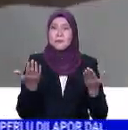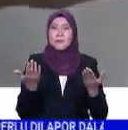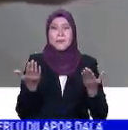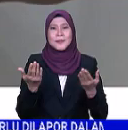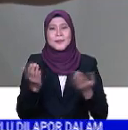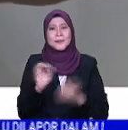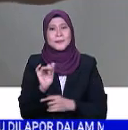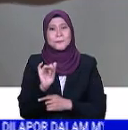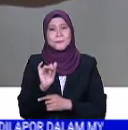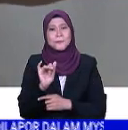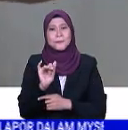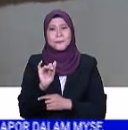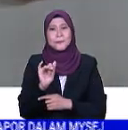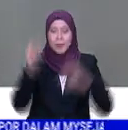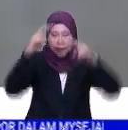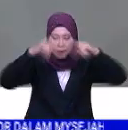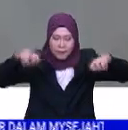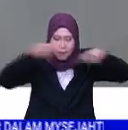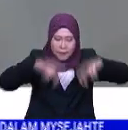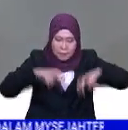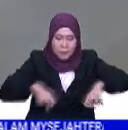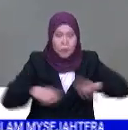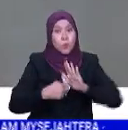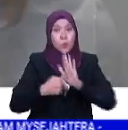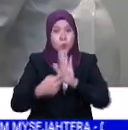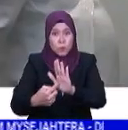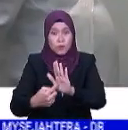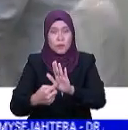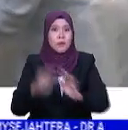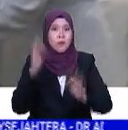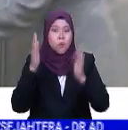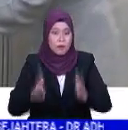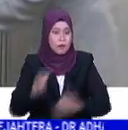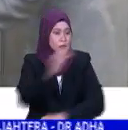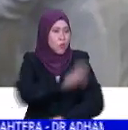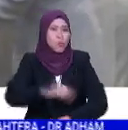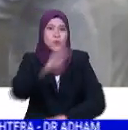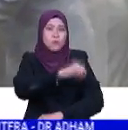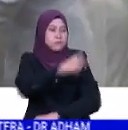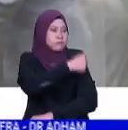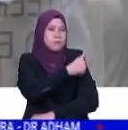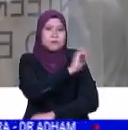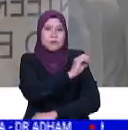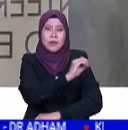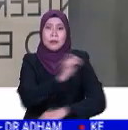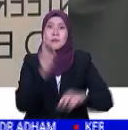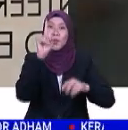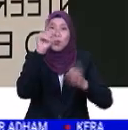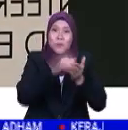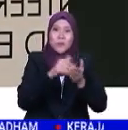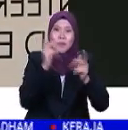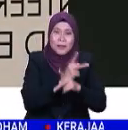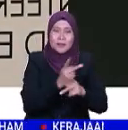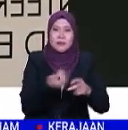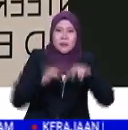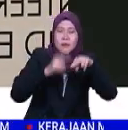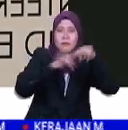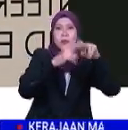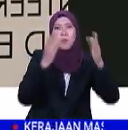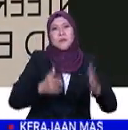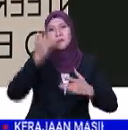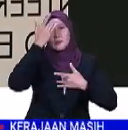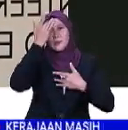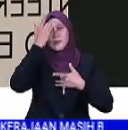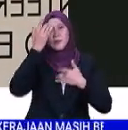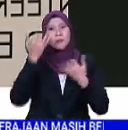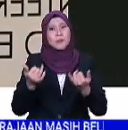katakan ada kajian menunjukkan bahawa kalau orang tak ada vaksin, dia punya load tu 1,000 kali ganda daripada orang yang ada vaksin. Dengan ada